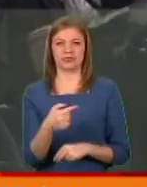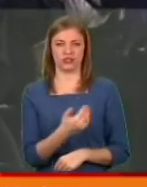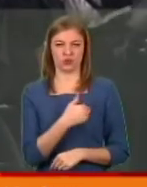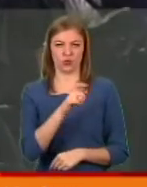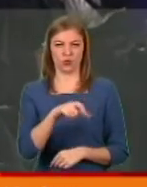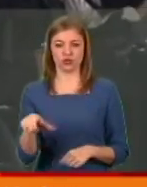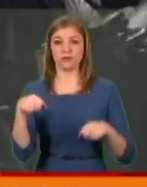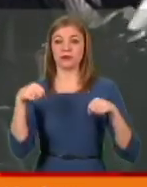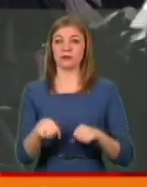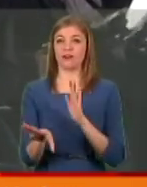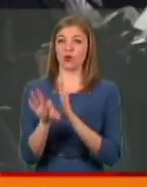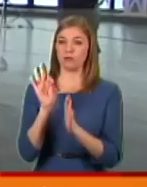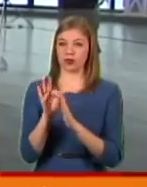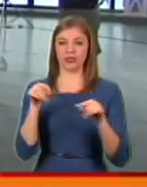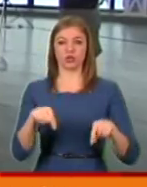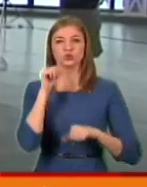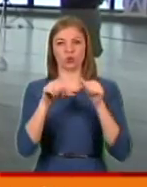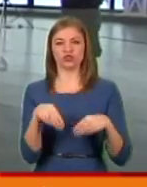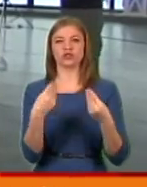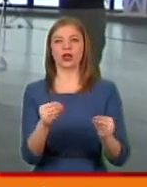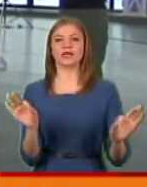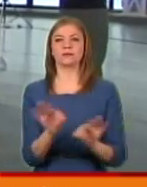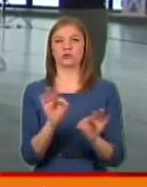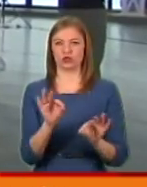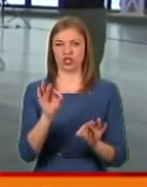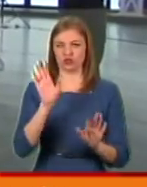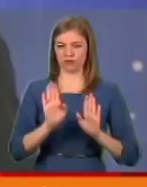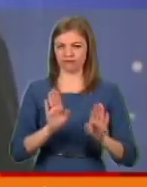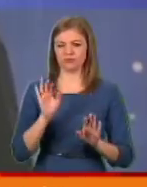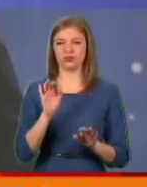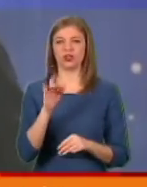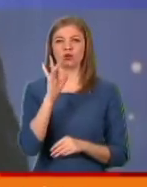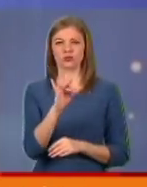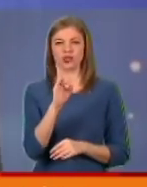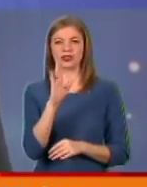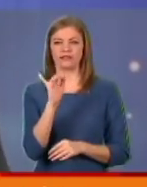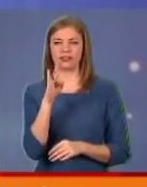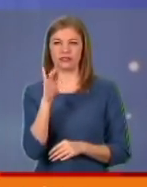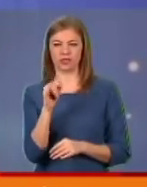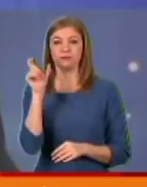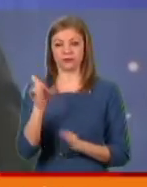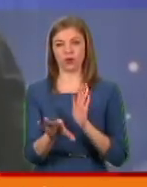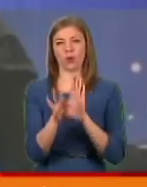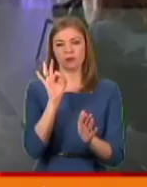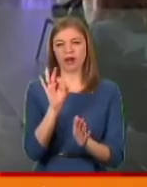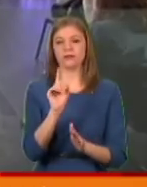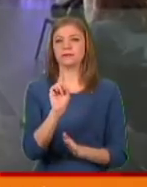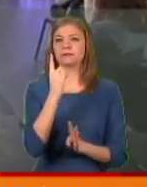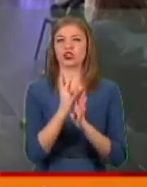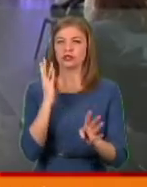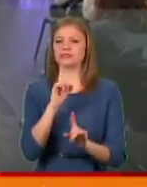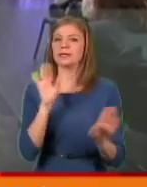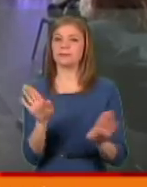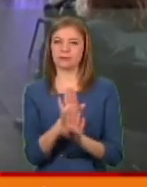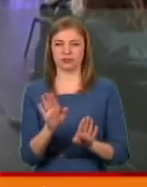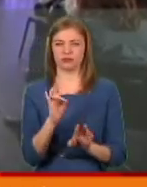охочих. Право ж обирати їх цьогоріч дали музичному продюсеру і композитору Руслану Квінті. Обирав, каже, перш за все